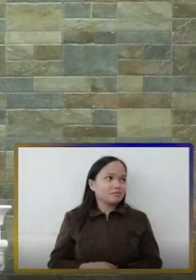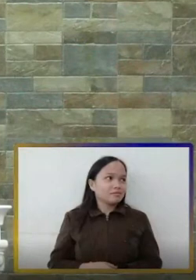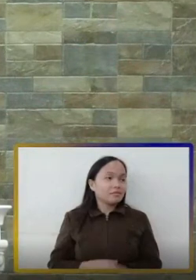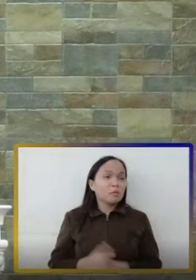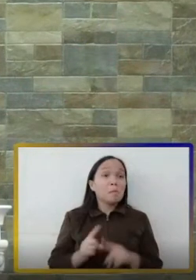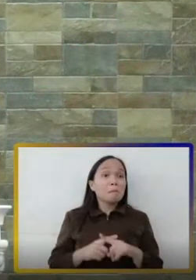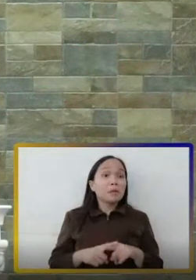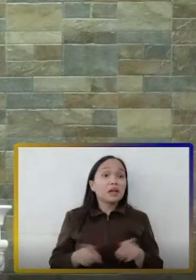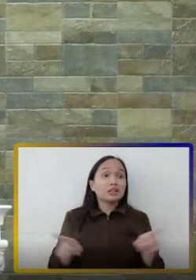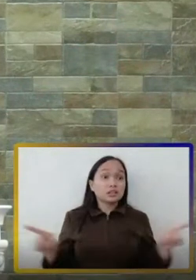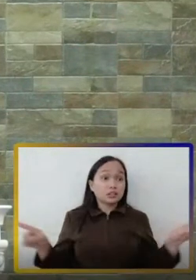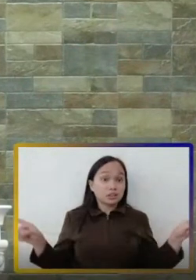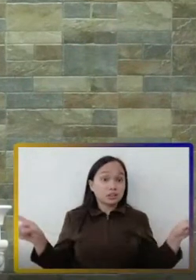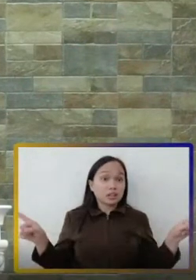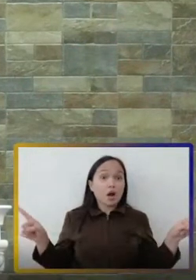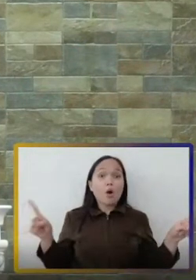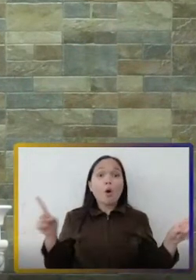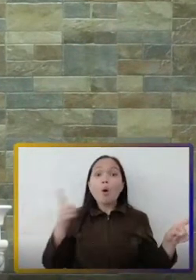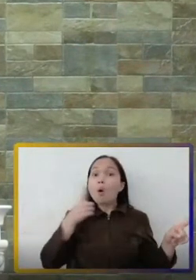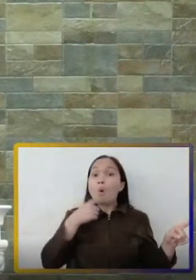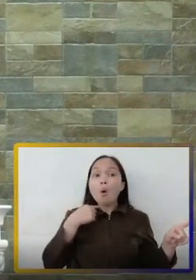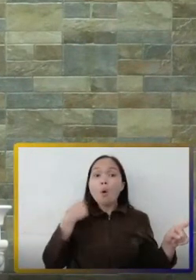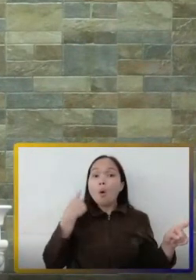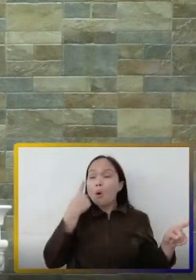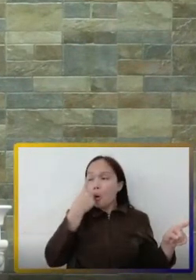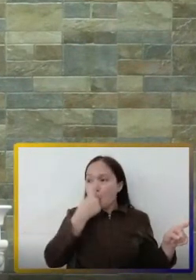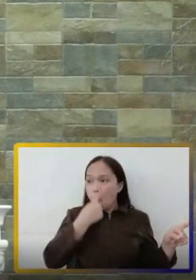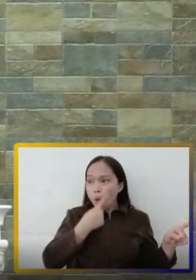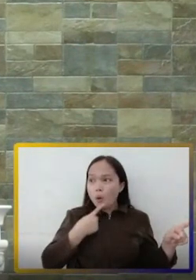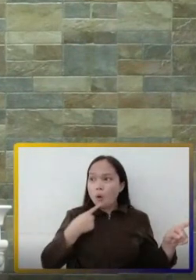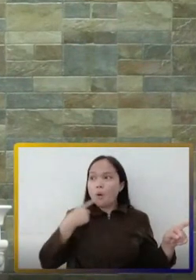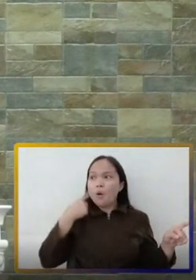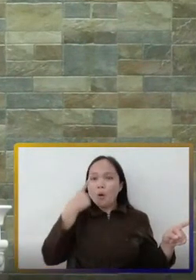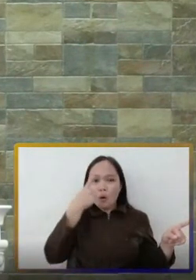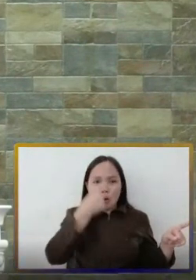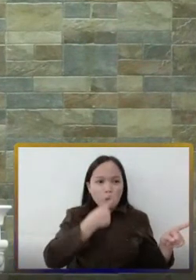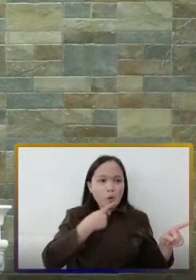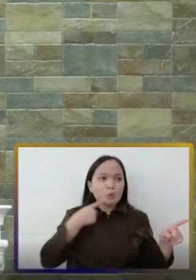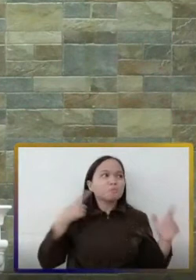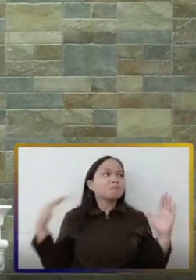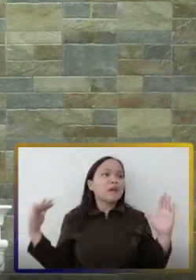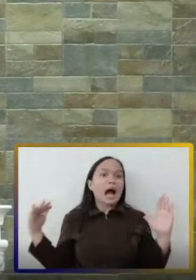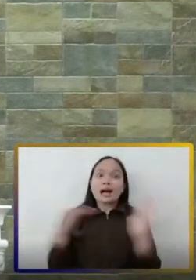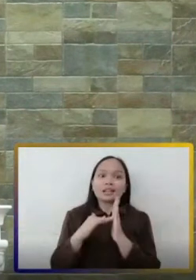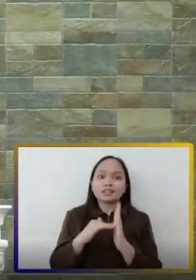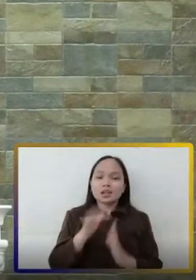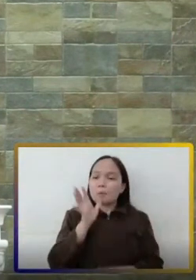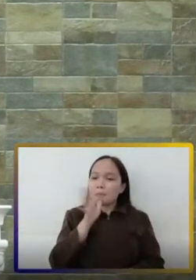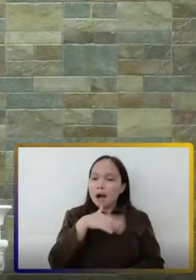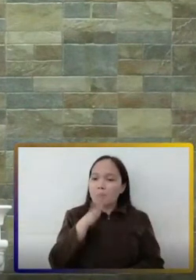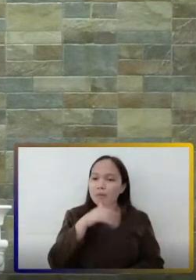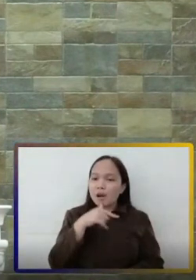Pero, sino ang uobra sa konsentradorang ina?